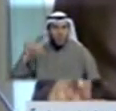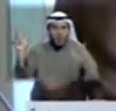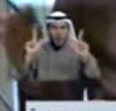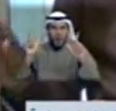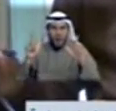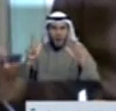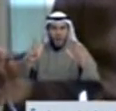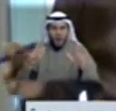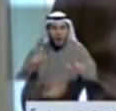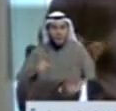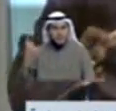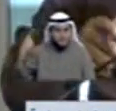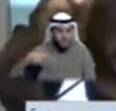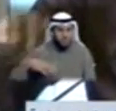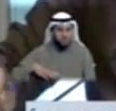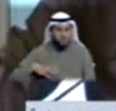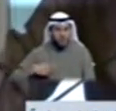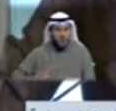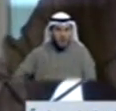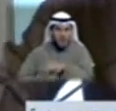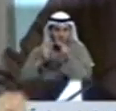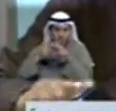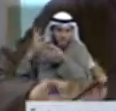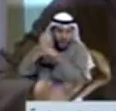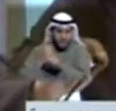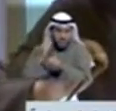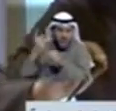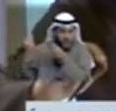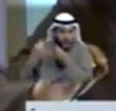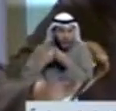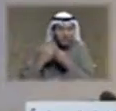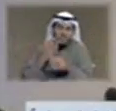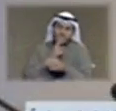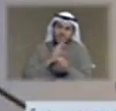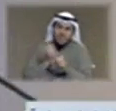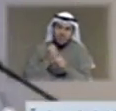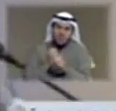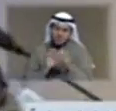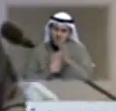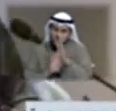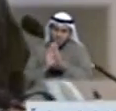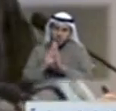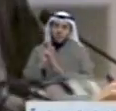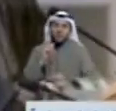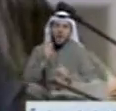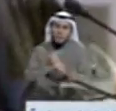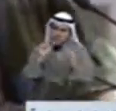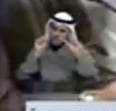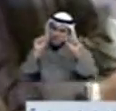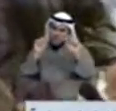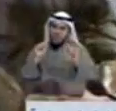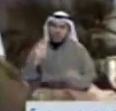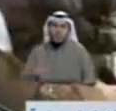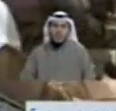للرغبة الأمرية السامية بترشيد الإنفاق يأتي مستندا إلى الحصول على منتج إعلامي عالي الجودة